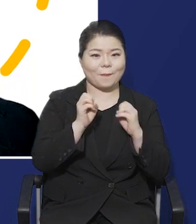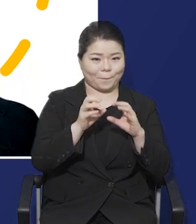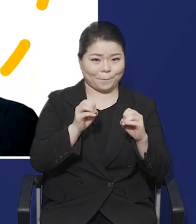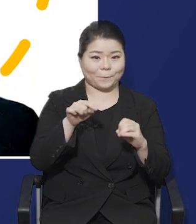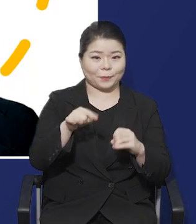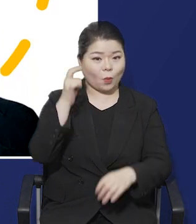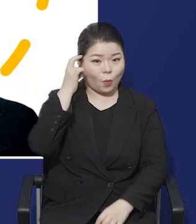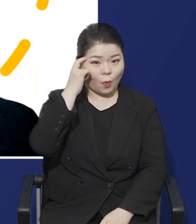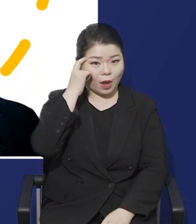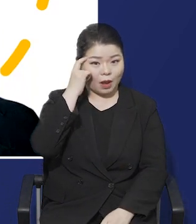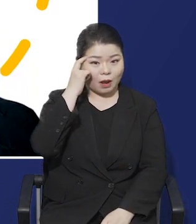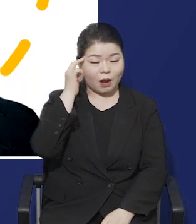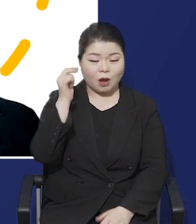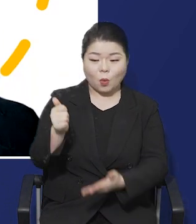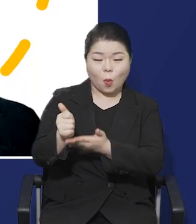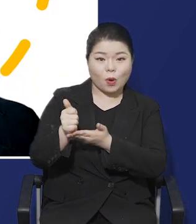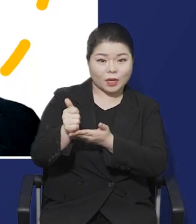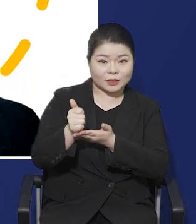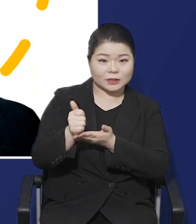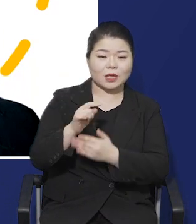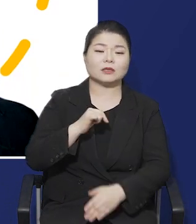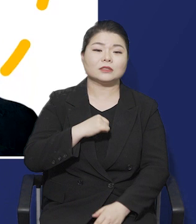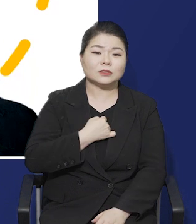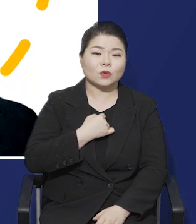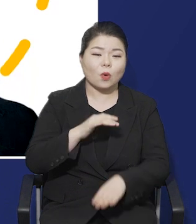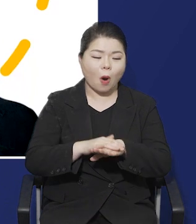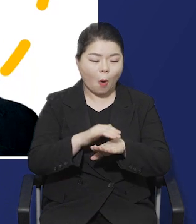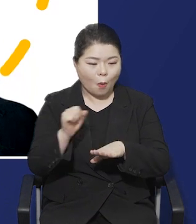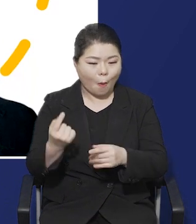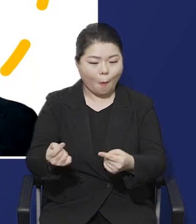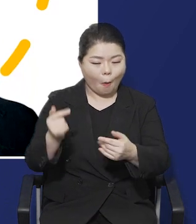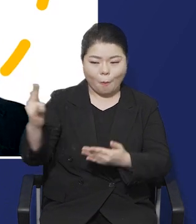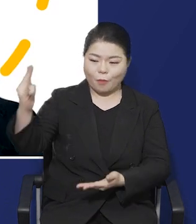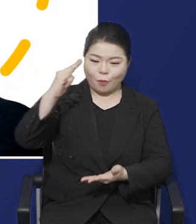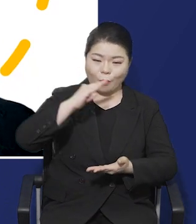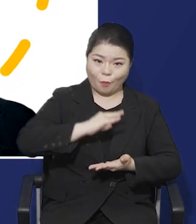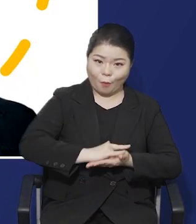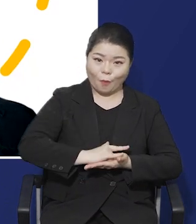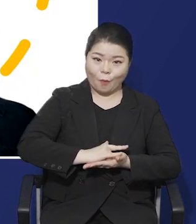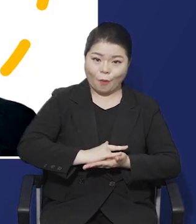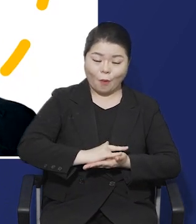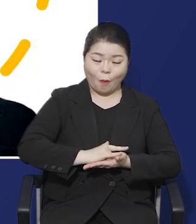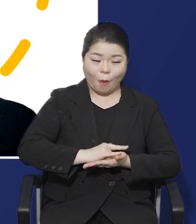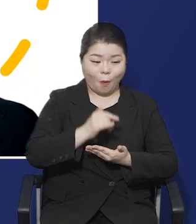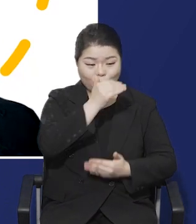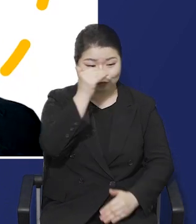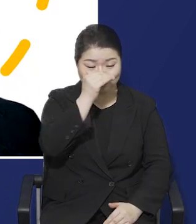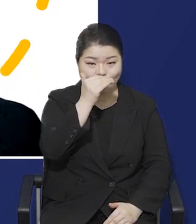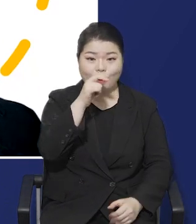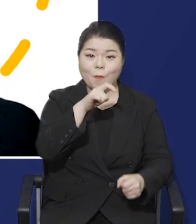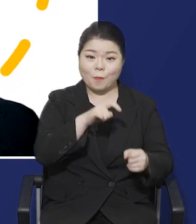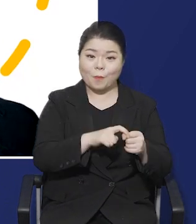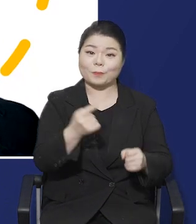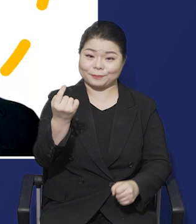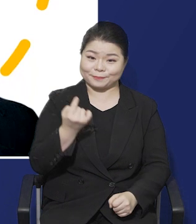왜냐하면은 그 유망 고객들이 스스로 자발적으로 비행기를 타고 그 전시회를 보러 방문을